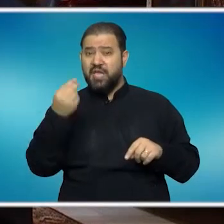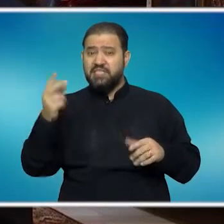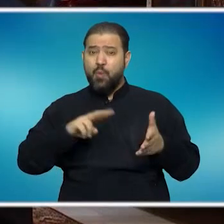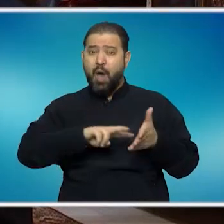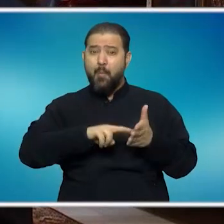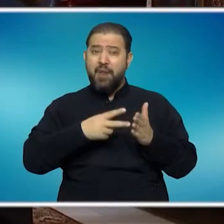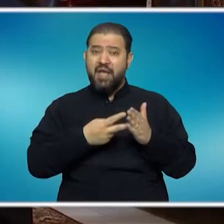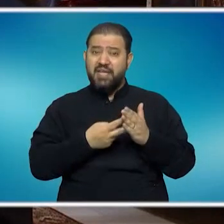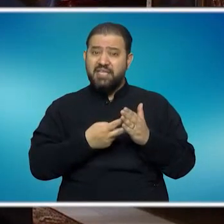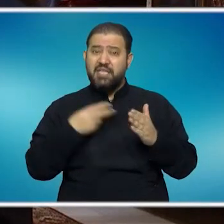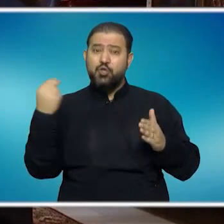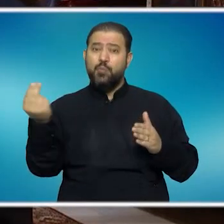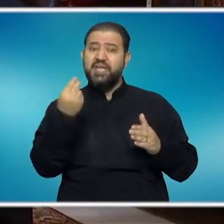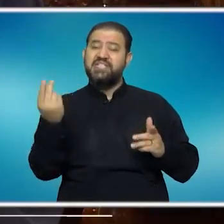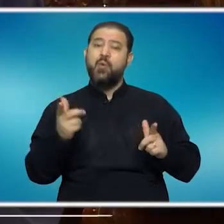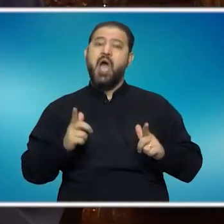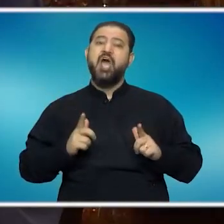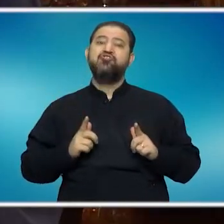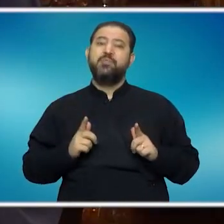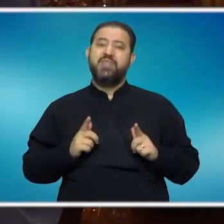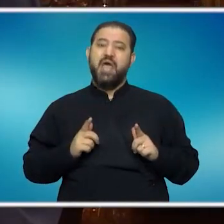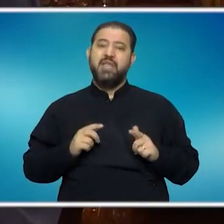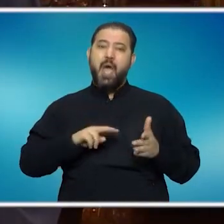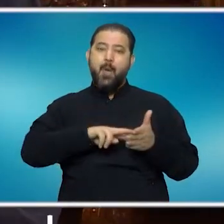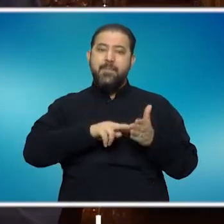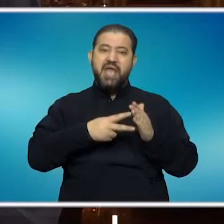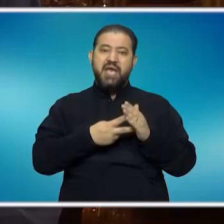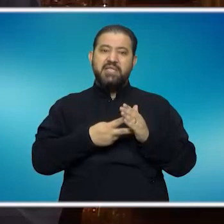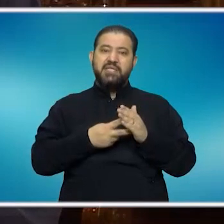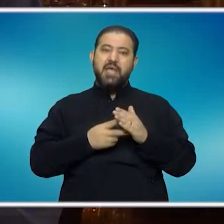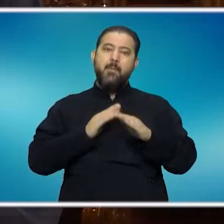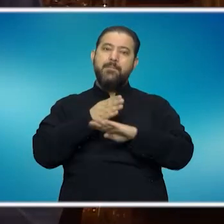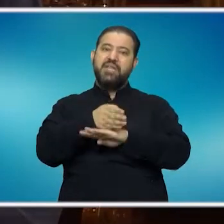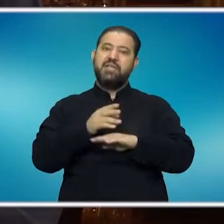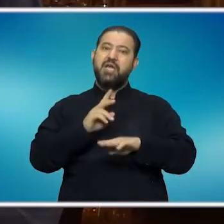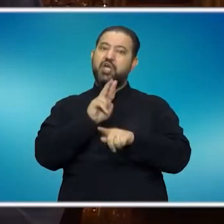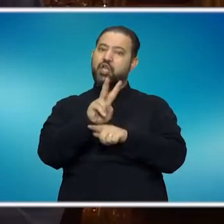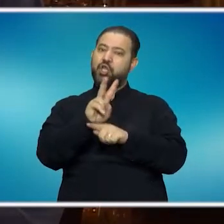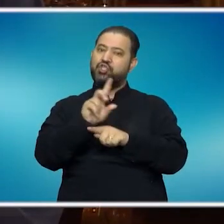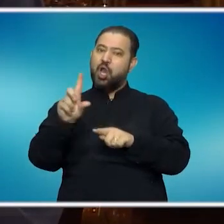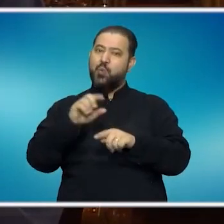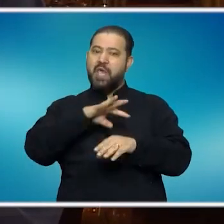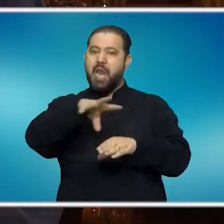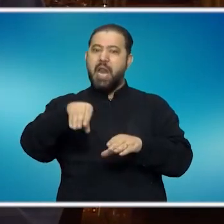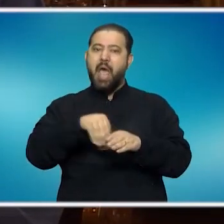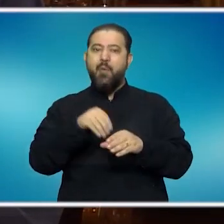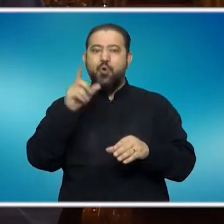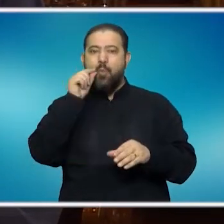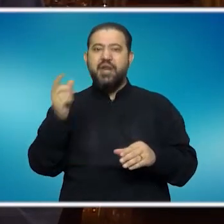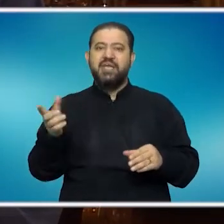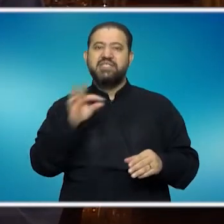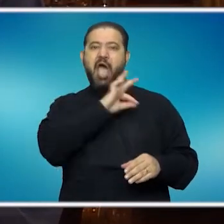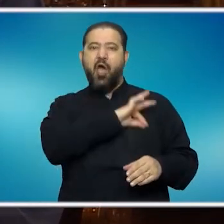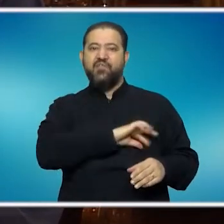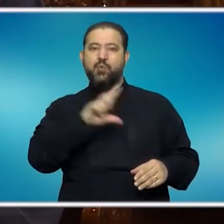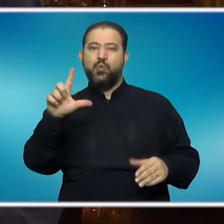ce Dumnezeu a pregătit și Dumnezeu a așteptat. A pregătit prin pronia lui neamul omenesc